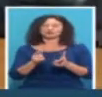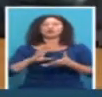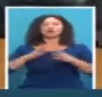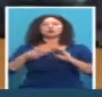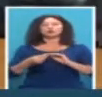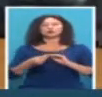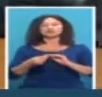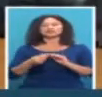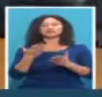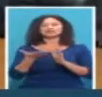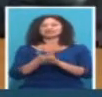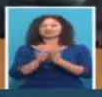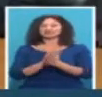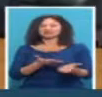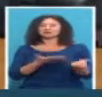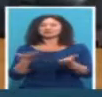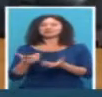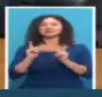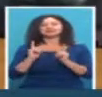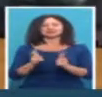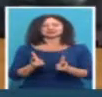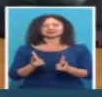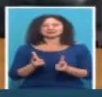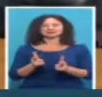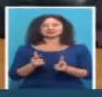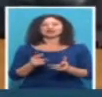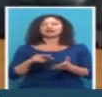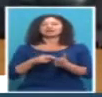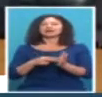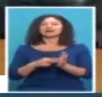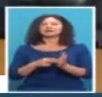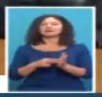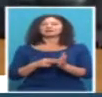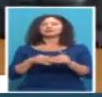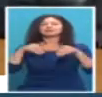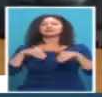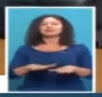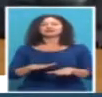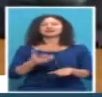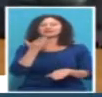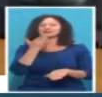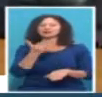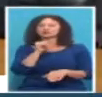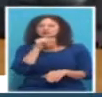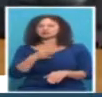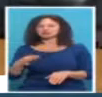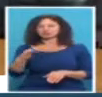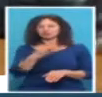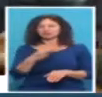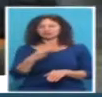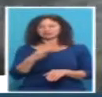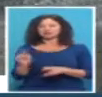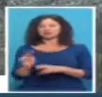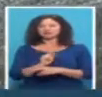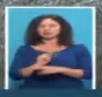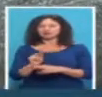состоявшегося обсуждения вносится предложение согласиться с внесенным проектом постановления акимата Кустанайской области с поправкой увеличения